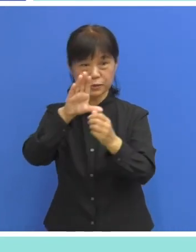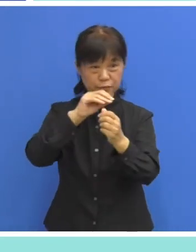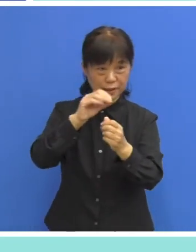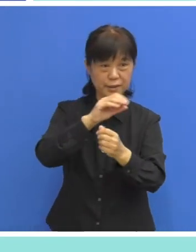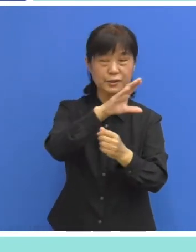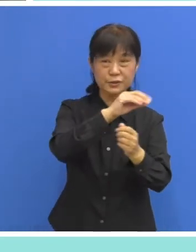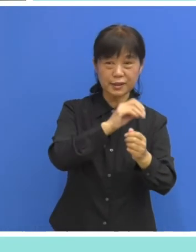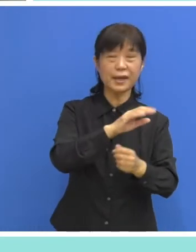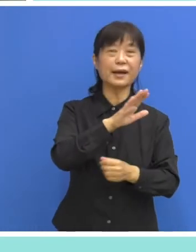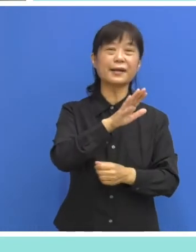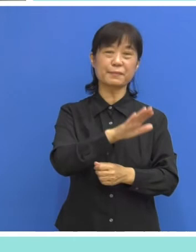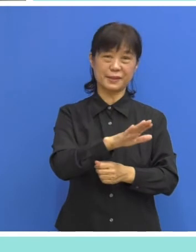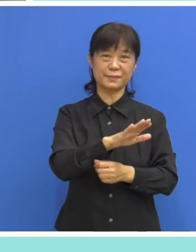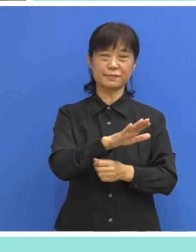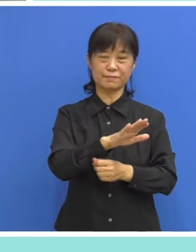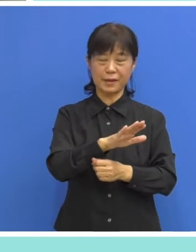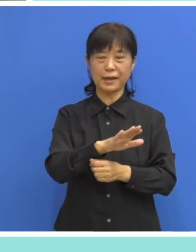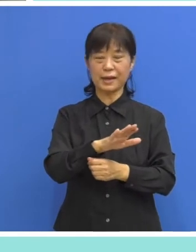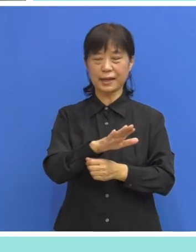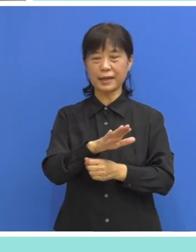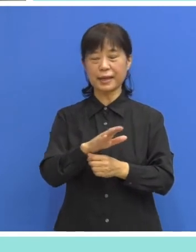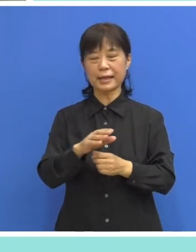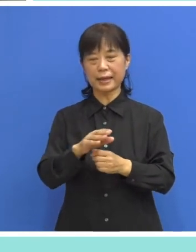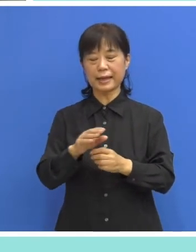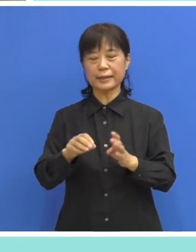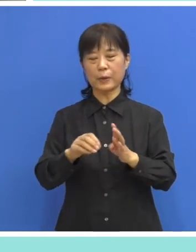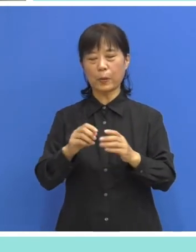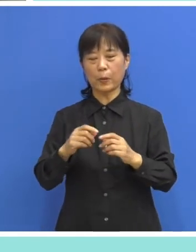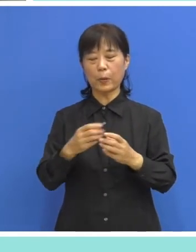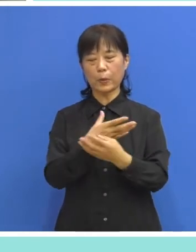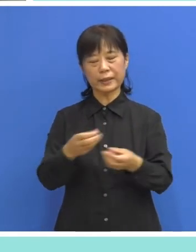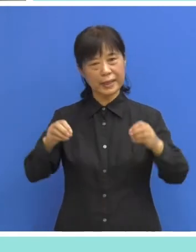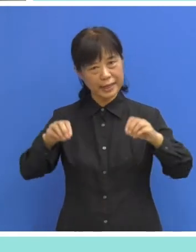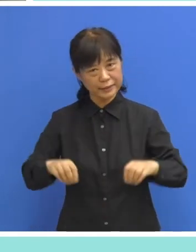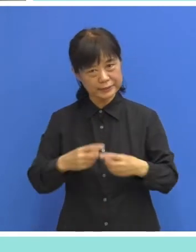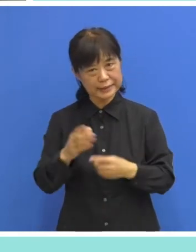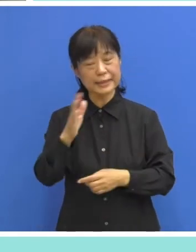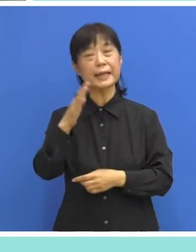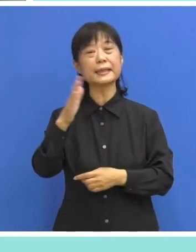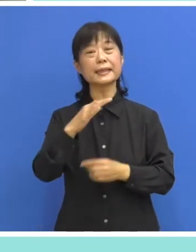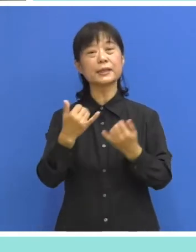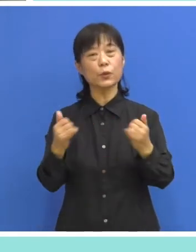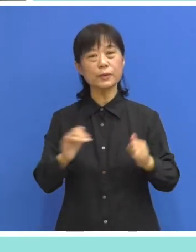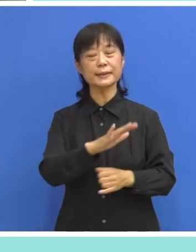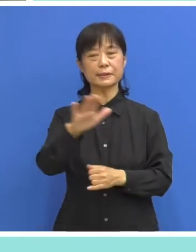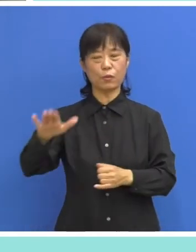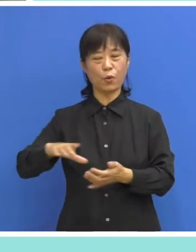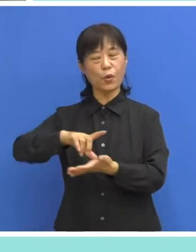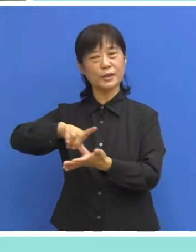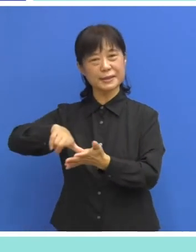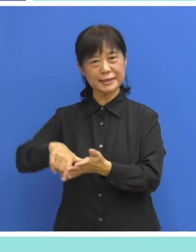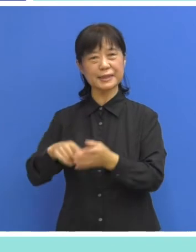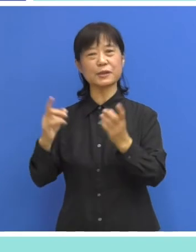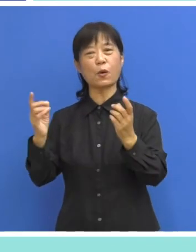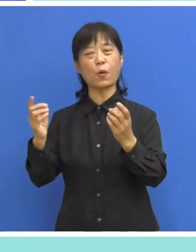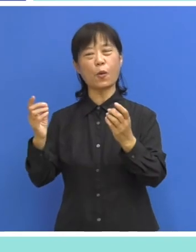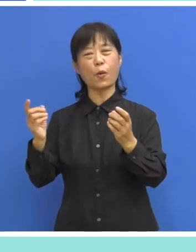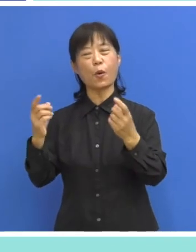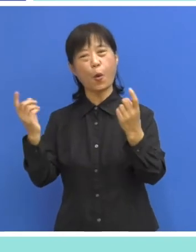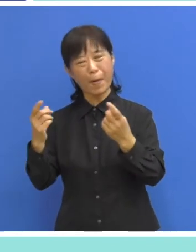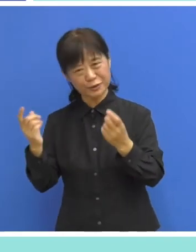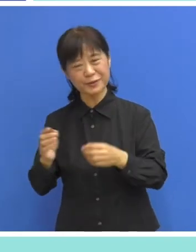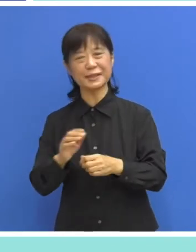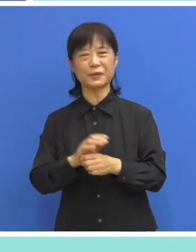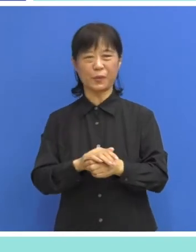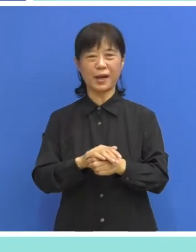ご覧の皆さんまたはケーブルテレビに入られてない方もですね、例えば自分の子供の運動会とか地域のお祭りとかケーブルテレビ